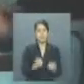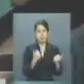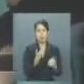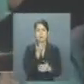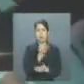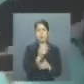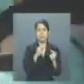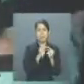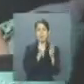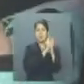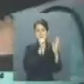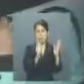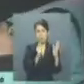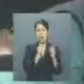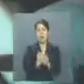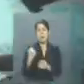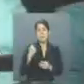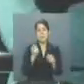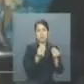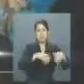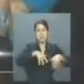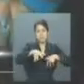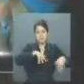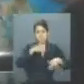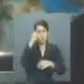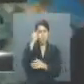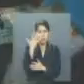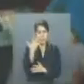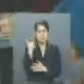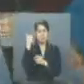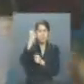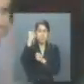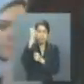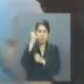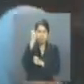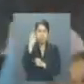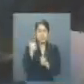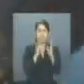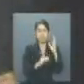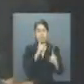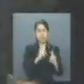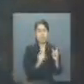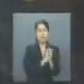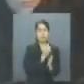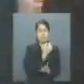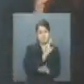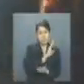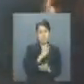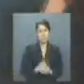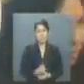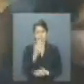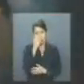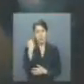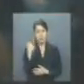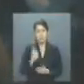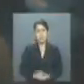ชนทันทีการประท้วงในช่วง5วันที่ผ่านมามีผู้ประท้วงเสียชีวิตอย่างน้อย14คนเนื่องจากการใช้กำลังการปราบปรามของเจ้าหน้